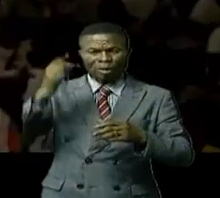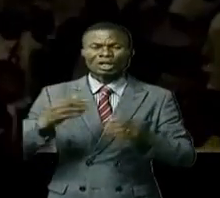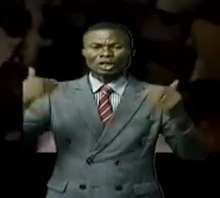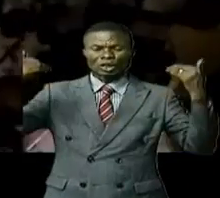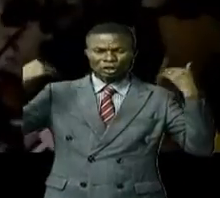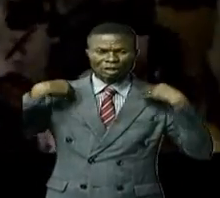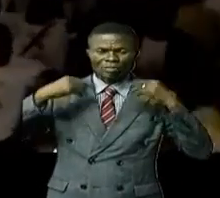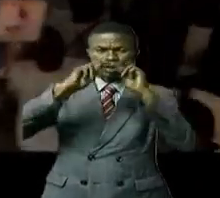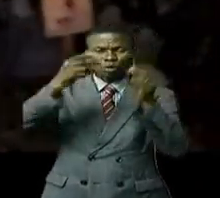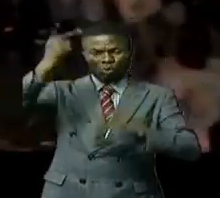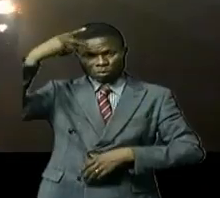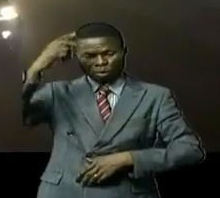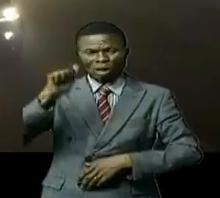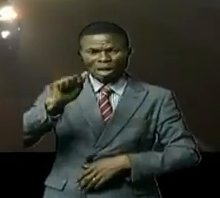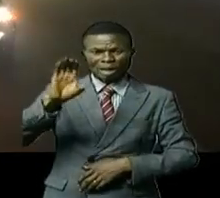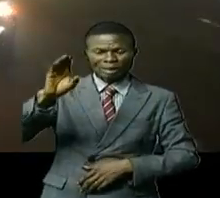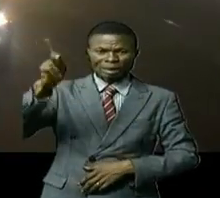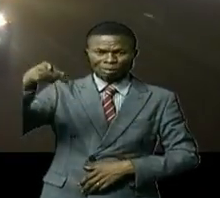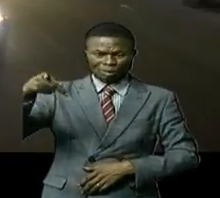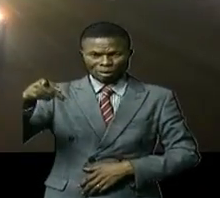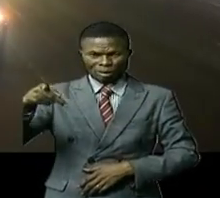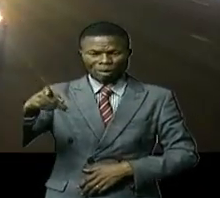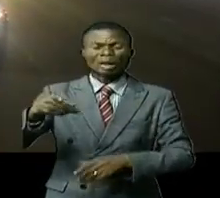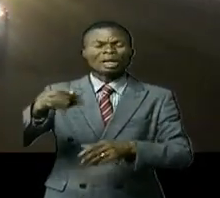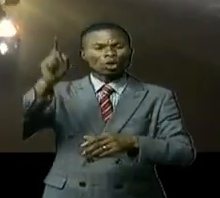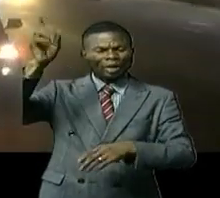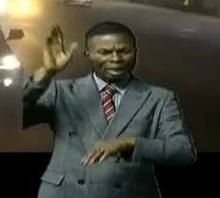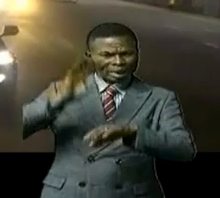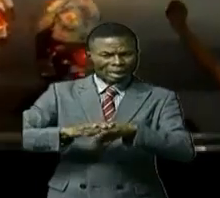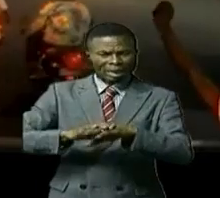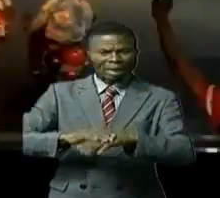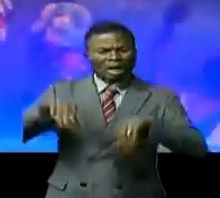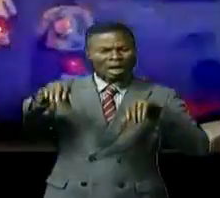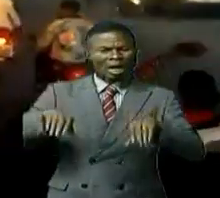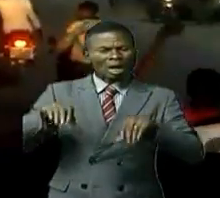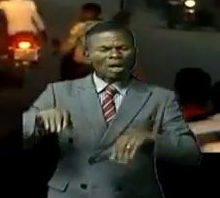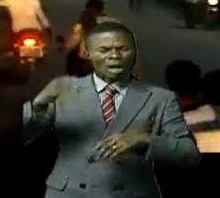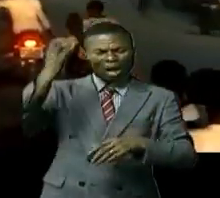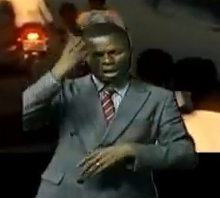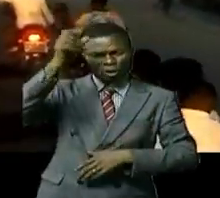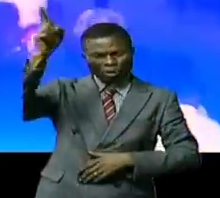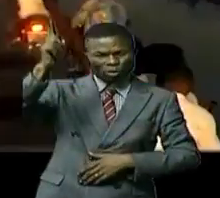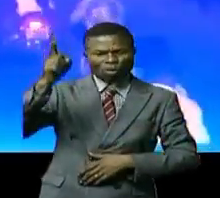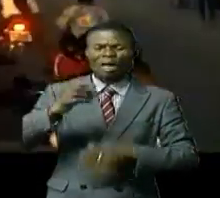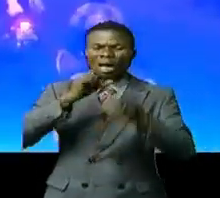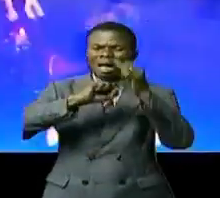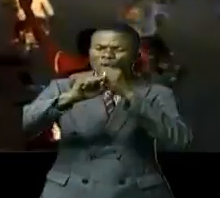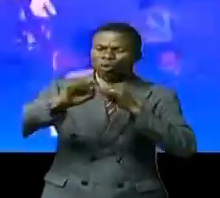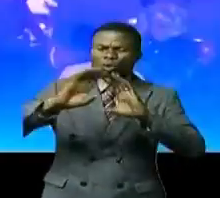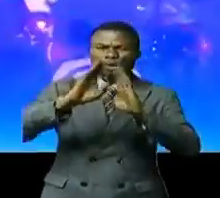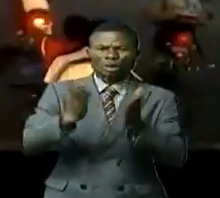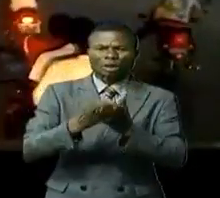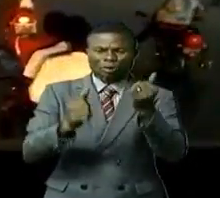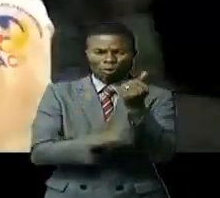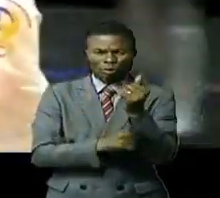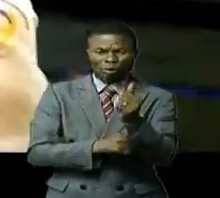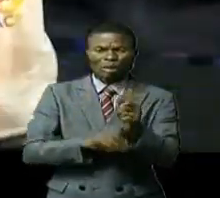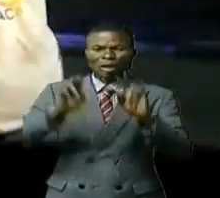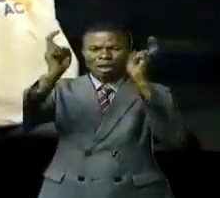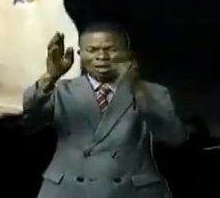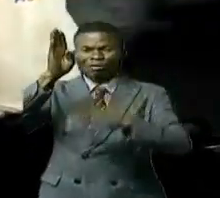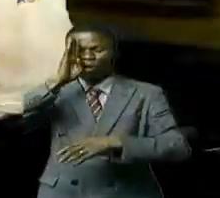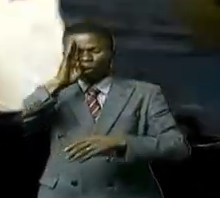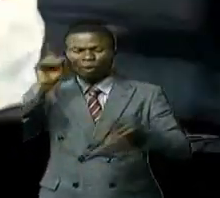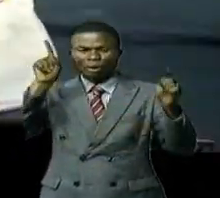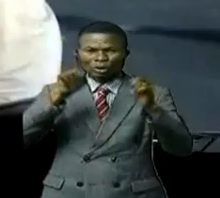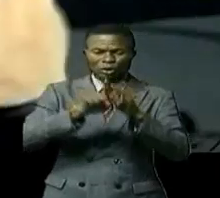de l'ancien membre influent de la diaspora congolaise, a sensibilisé ses nombreux compatriotes de Bruxelles en Belgique comme